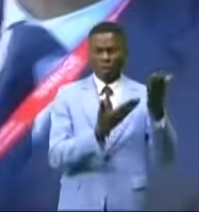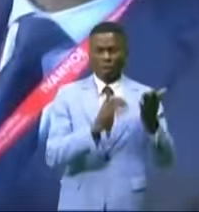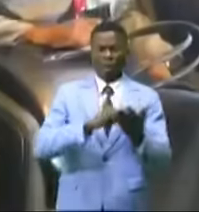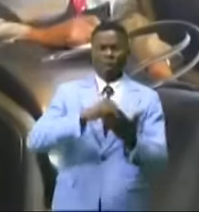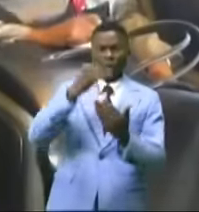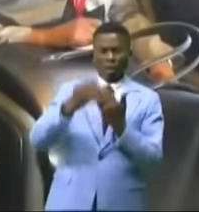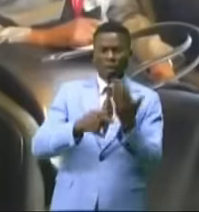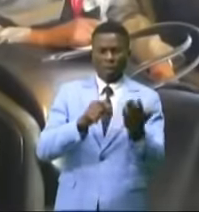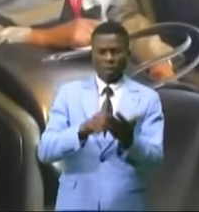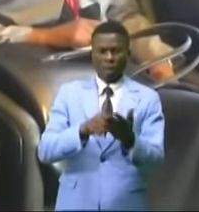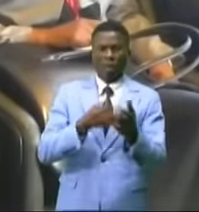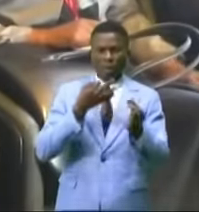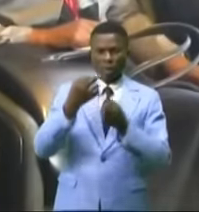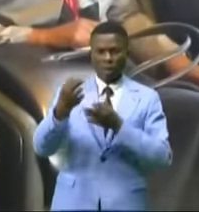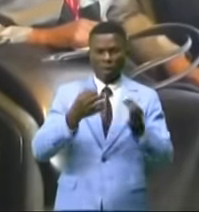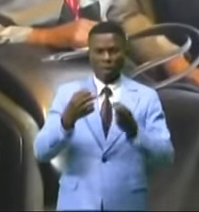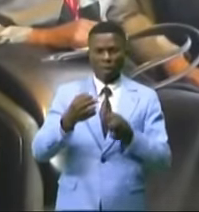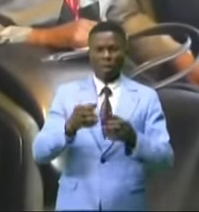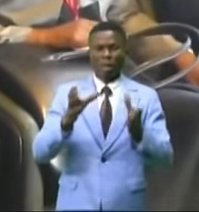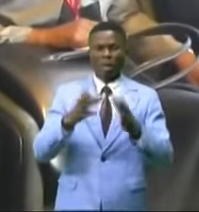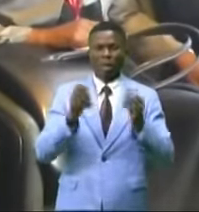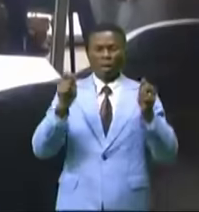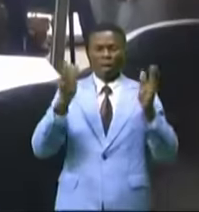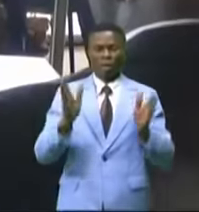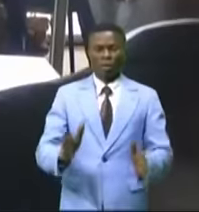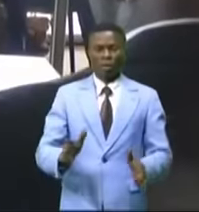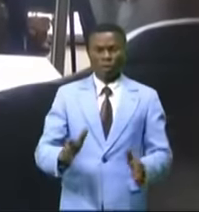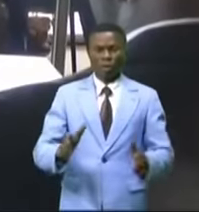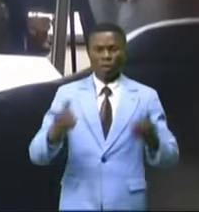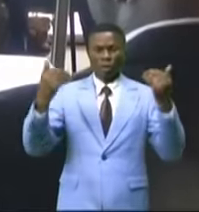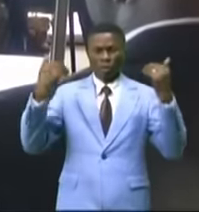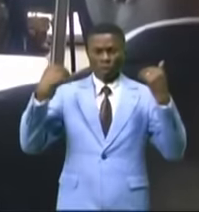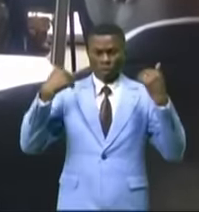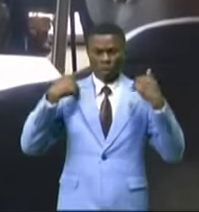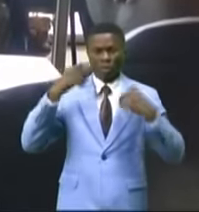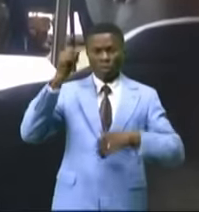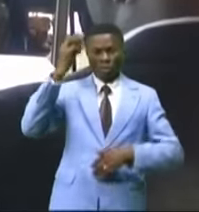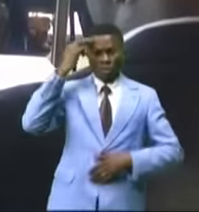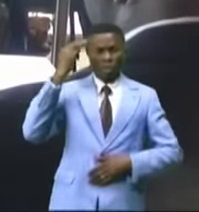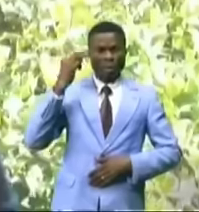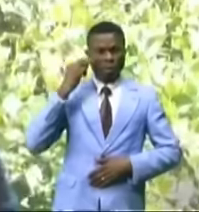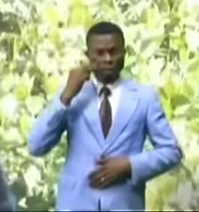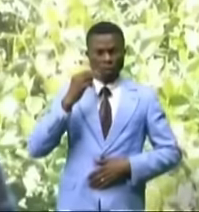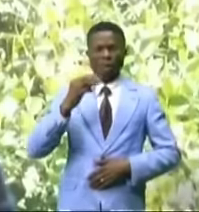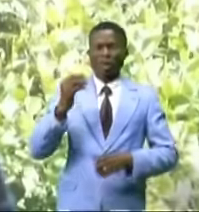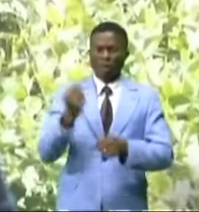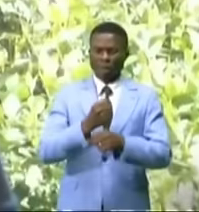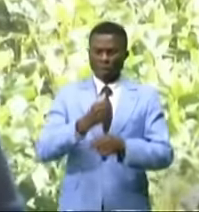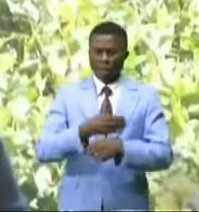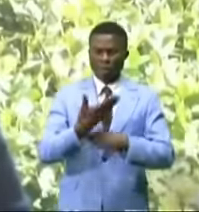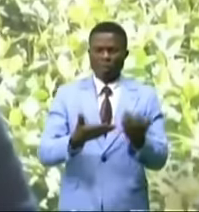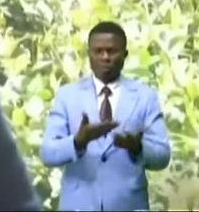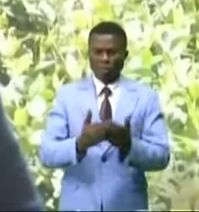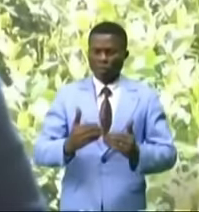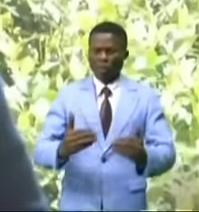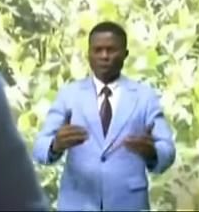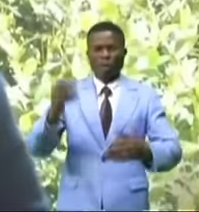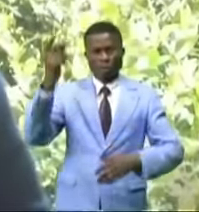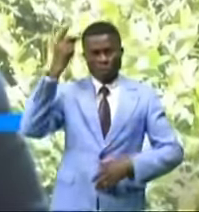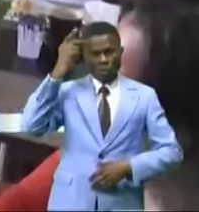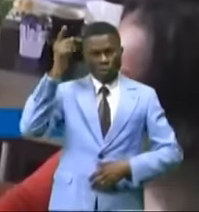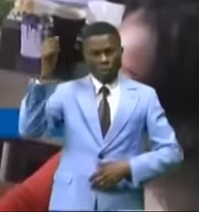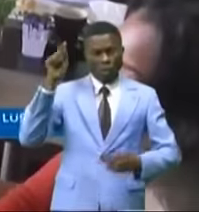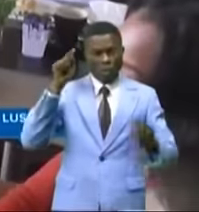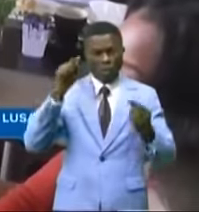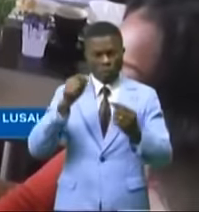projets a été expliquée à la presse par les chefs de l'exécutif national. Les négociations vont se poursuivre à Kinshasa